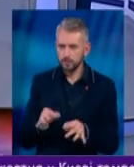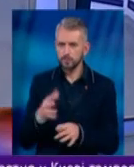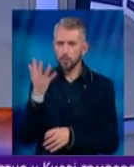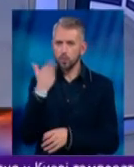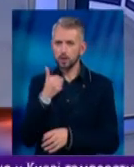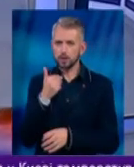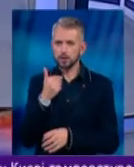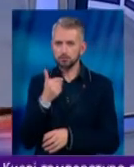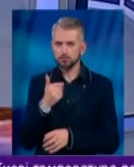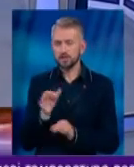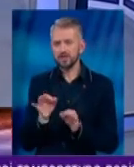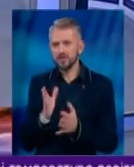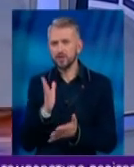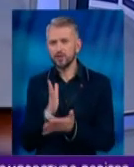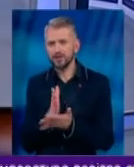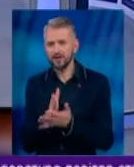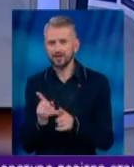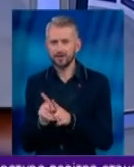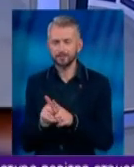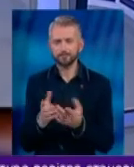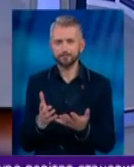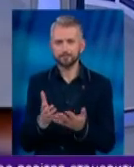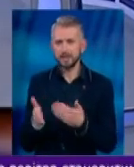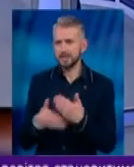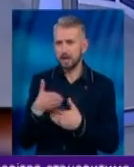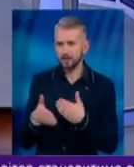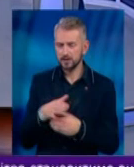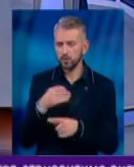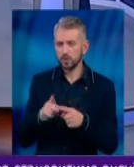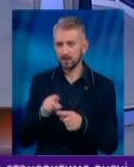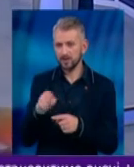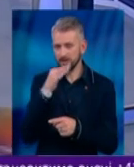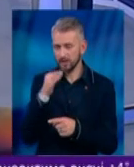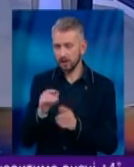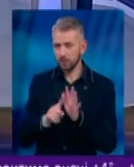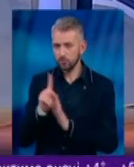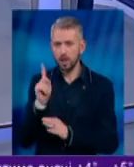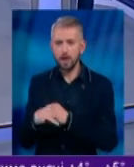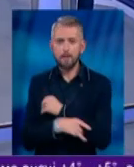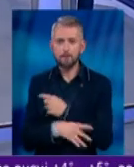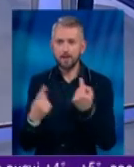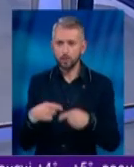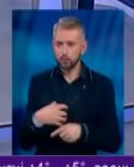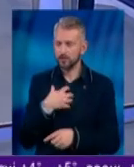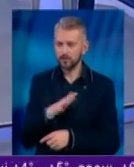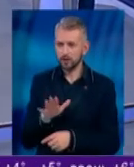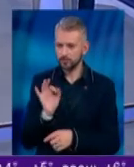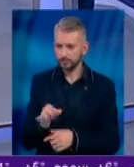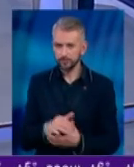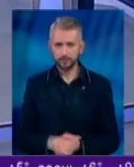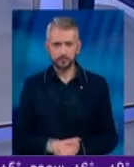коли звичайно, є певні ось такі, ну, умовно називаємо, санкції, про які ви згадували на початку, але банкрут – це не страшно. Чи не так, Сергій?